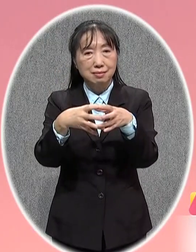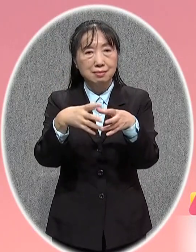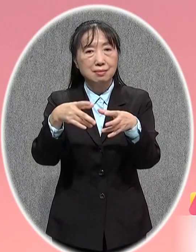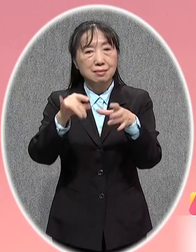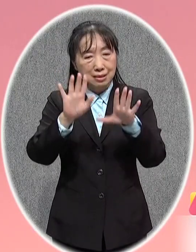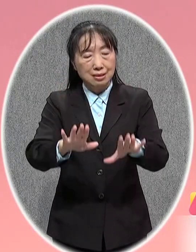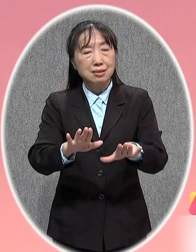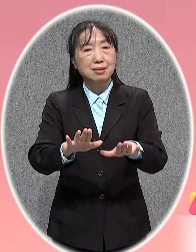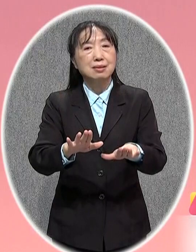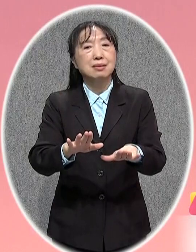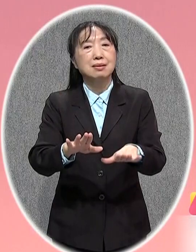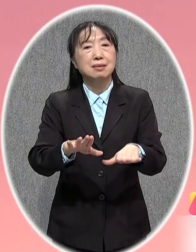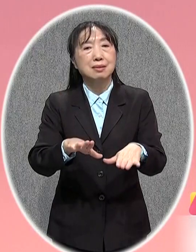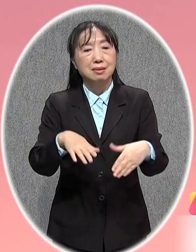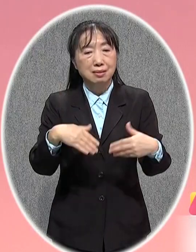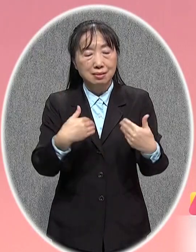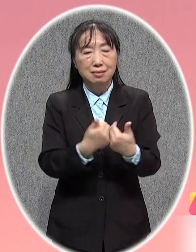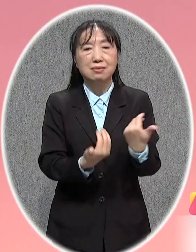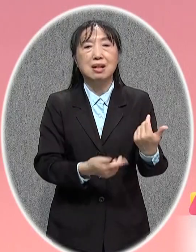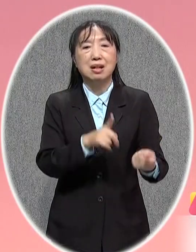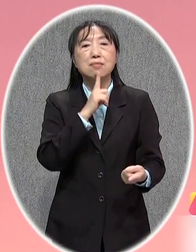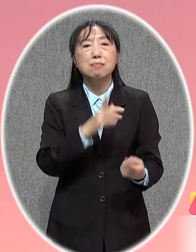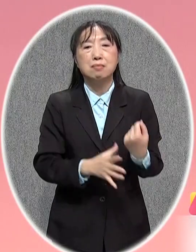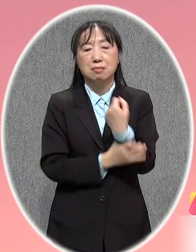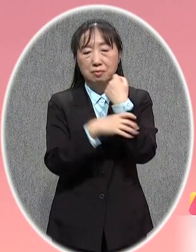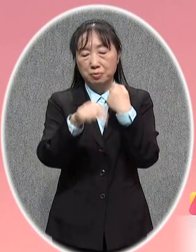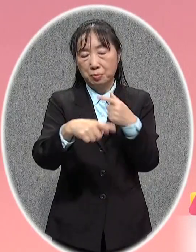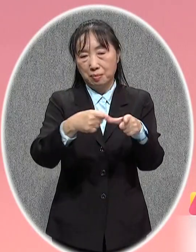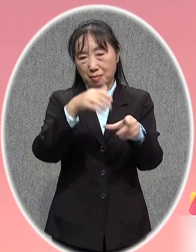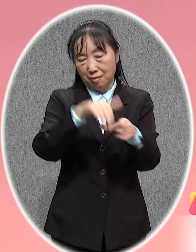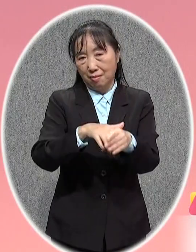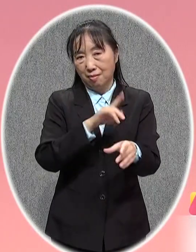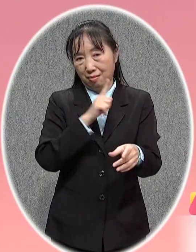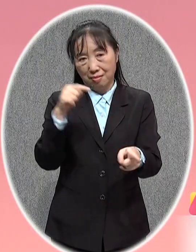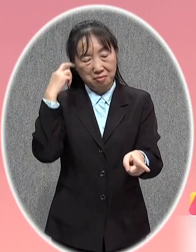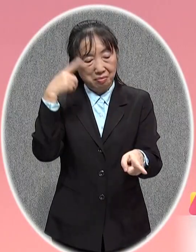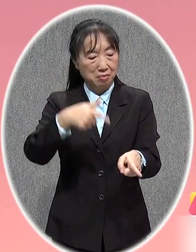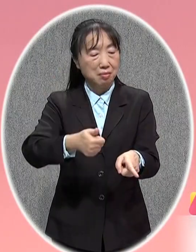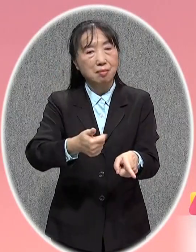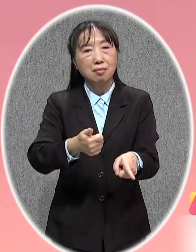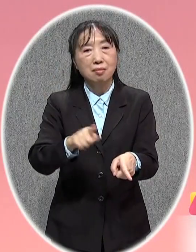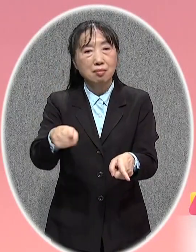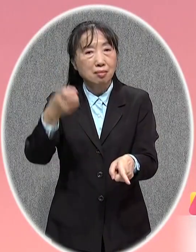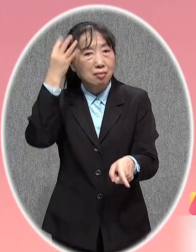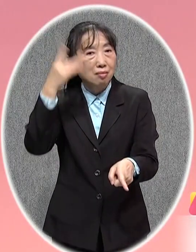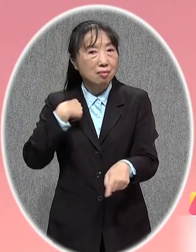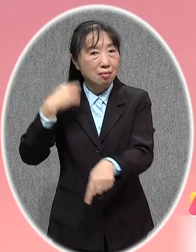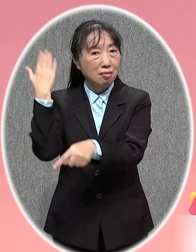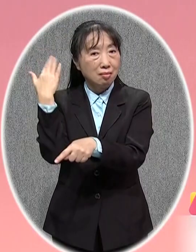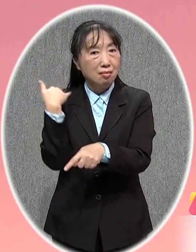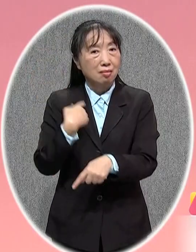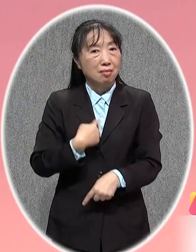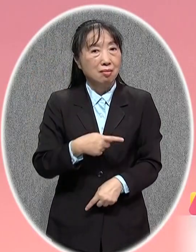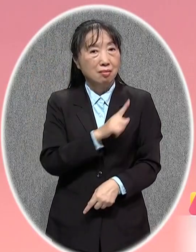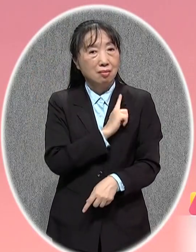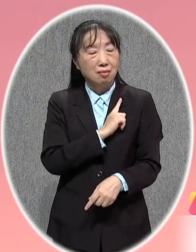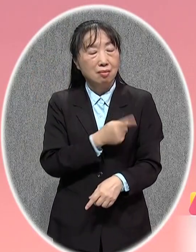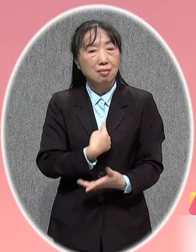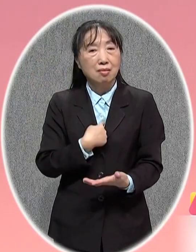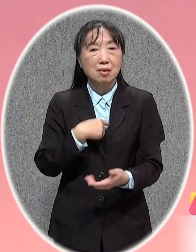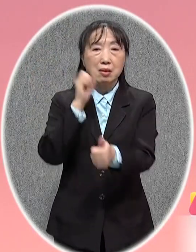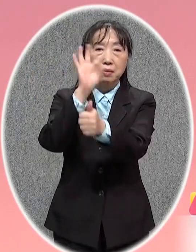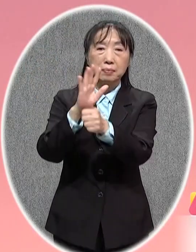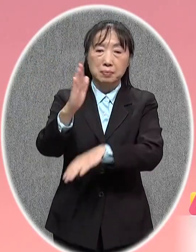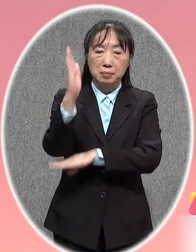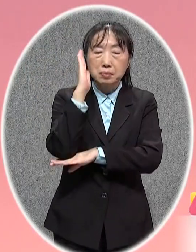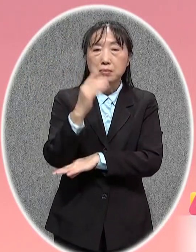本件的这个公投案，而完全忘记了他们 当时是怎么的要求政府要快